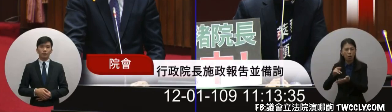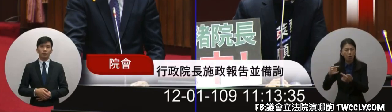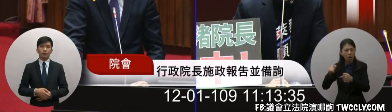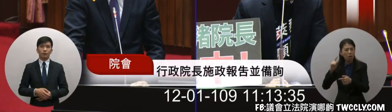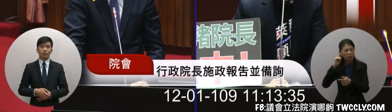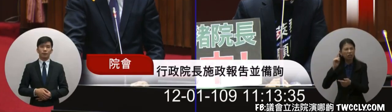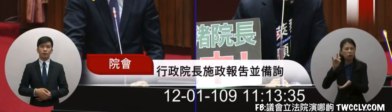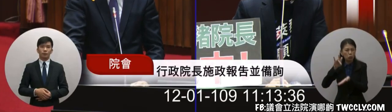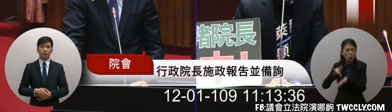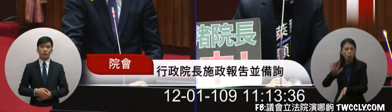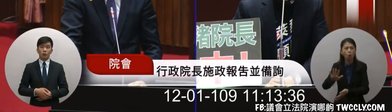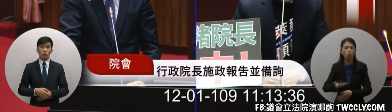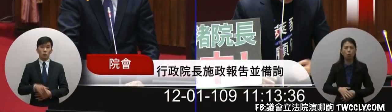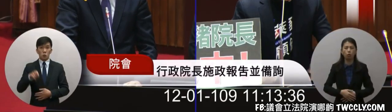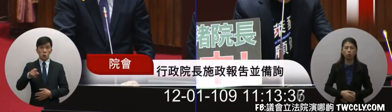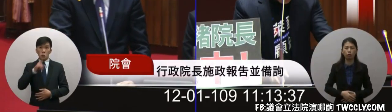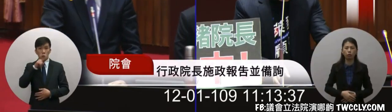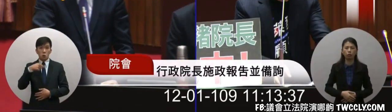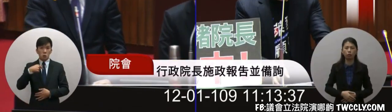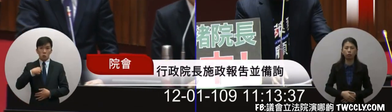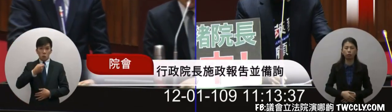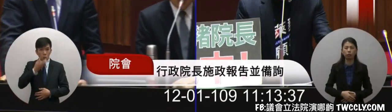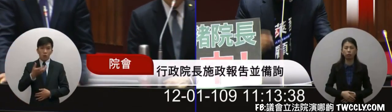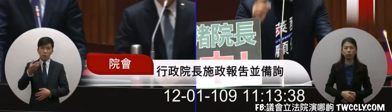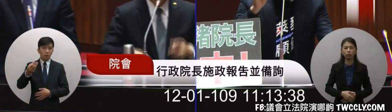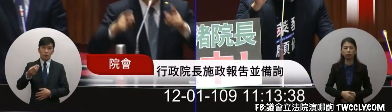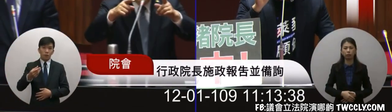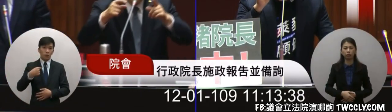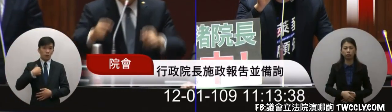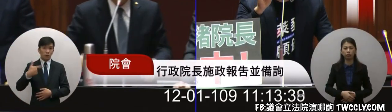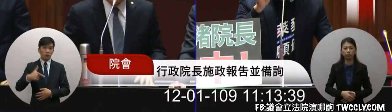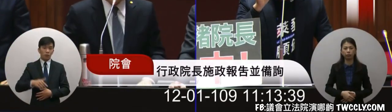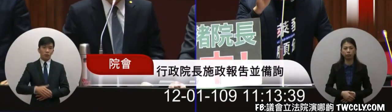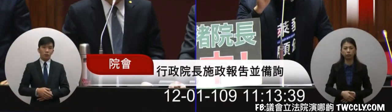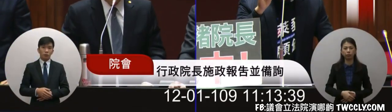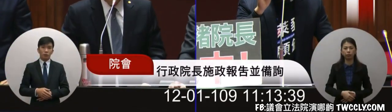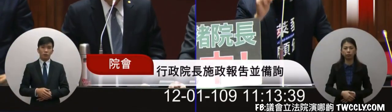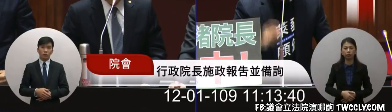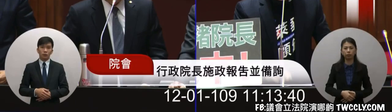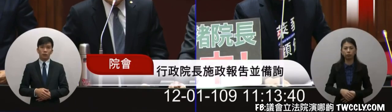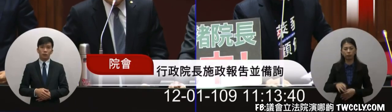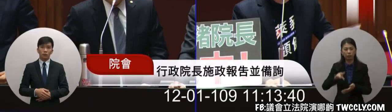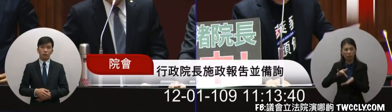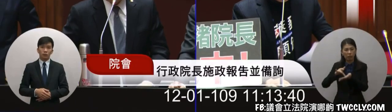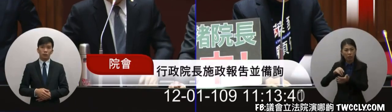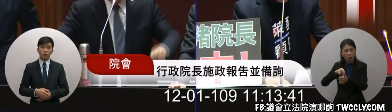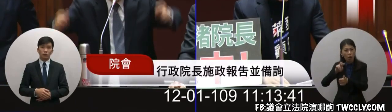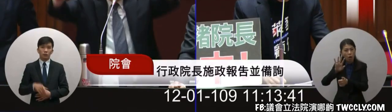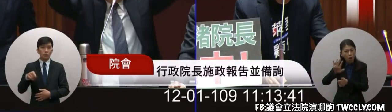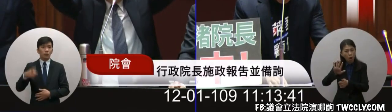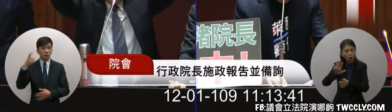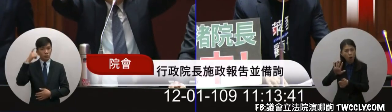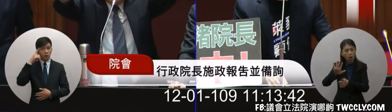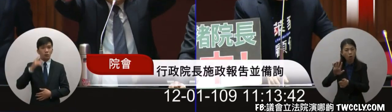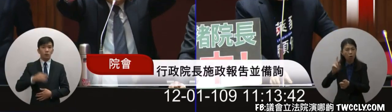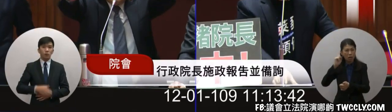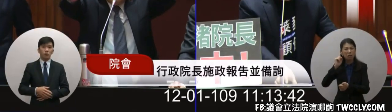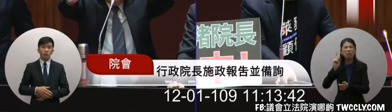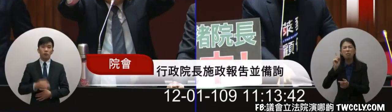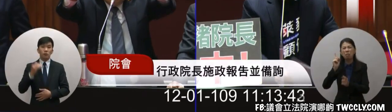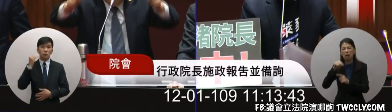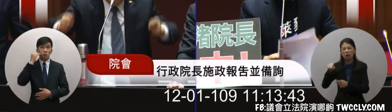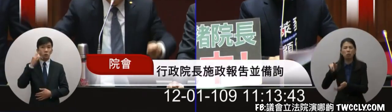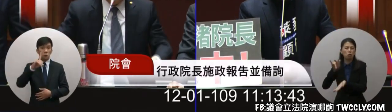不对？ 我无阿你讲啊，唔是阿你讲啊，是讲你得有 含莱克多巴胺，等不等于有毒？ 一